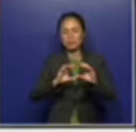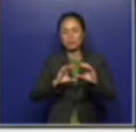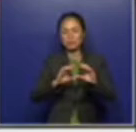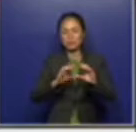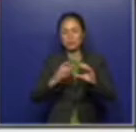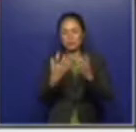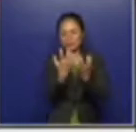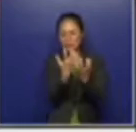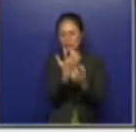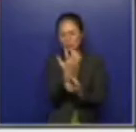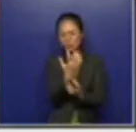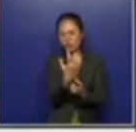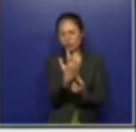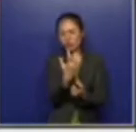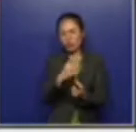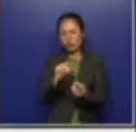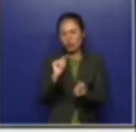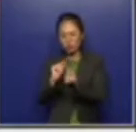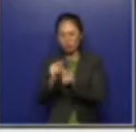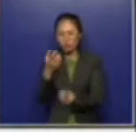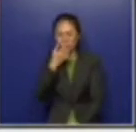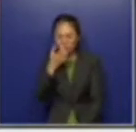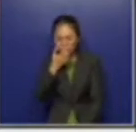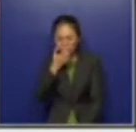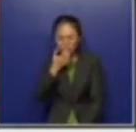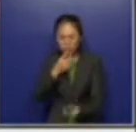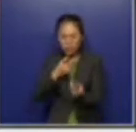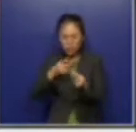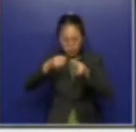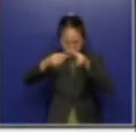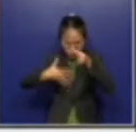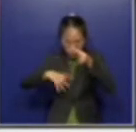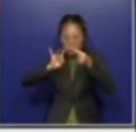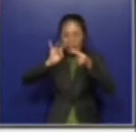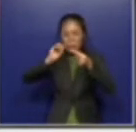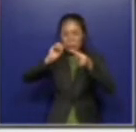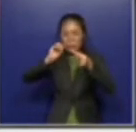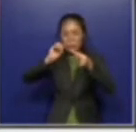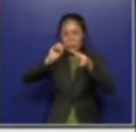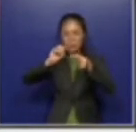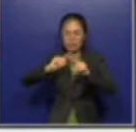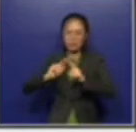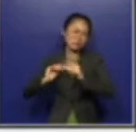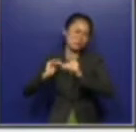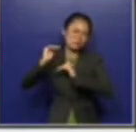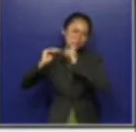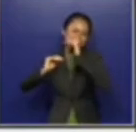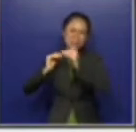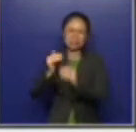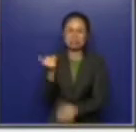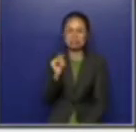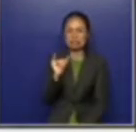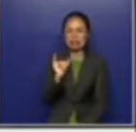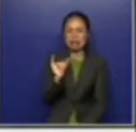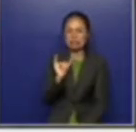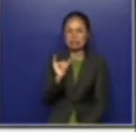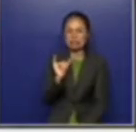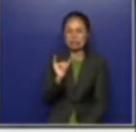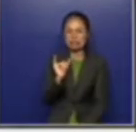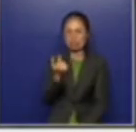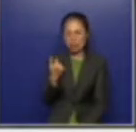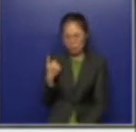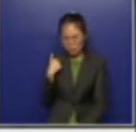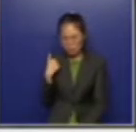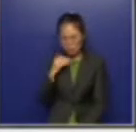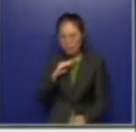ใช้กันทั้งประเทศครับสั่งก๋วยเตี๋ยวรอปภอะไรกันมั่วตั่วกันไปหมดท่านพัฒนามั้ยเดี๋ยวท่านช่วยตอบหน่อยนะท่านใส่โทนสเ